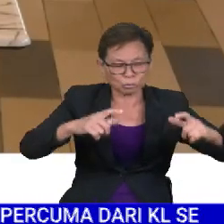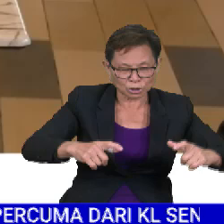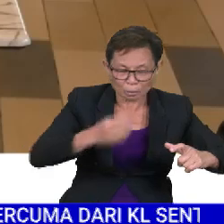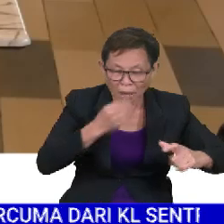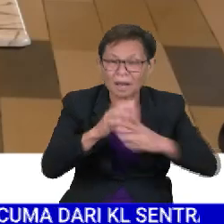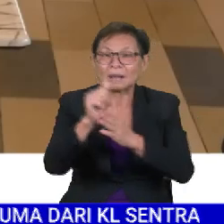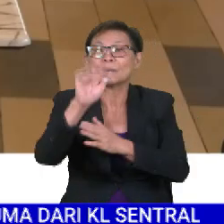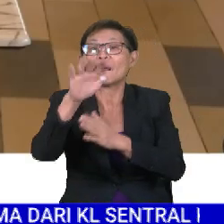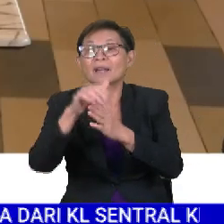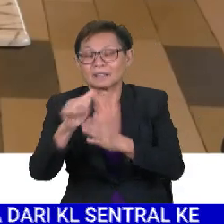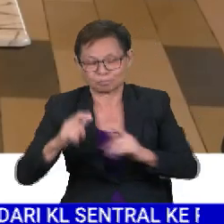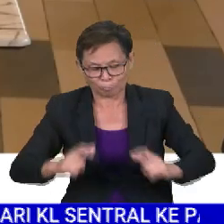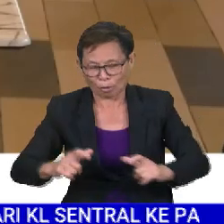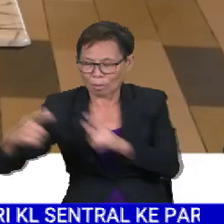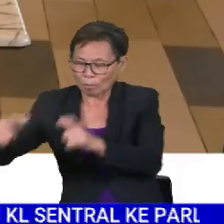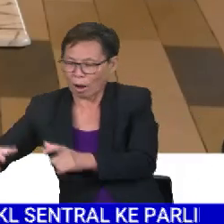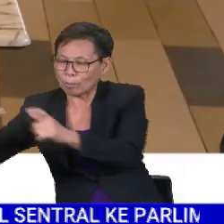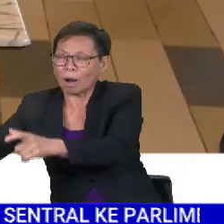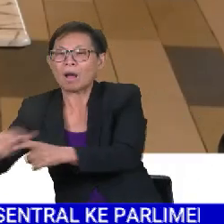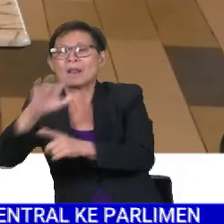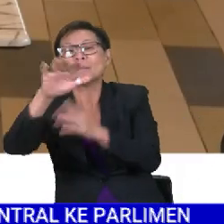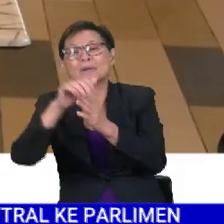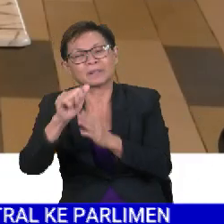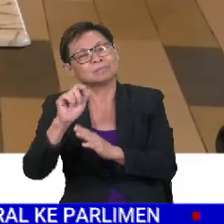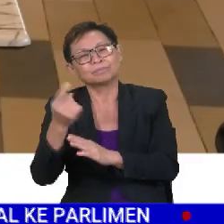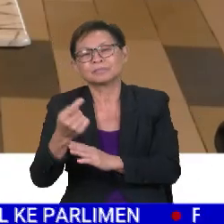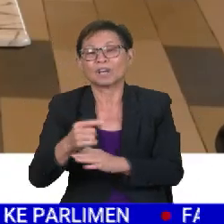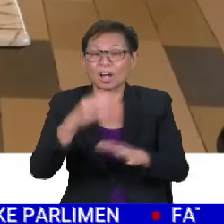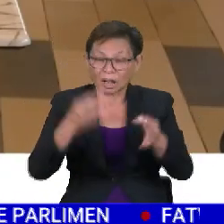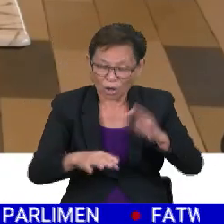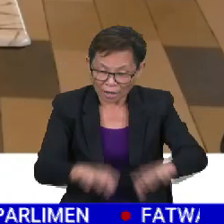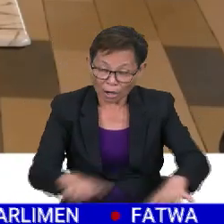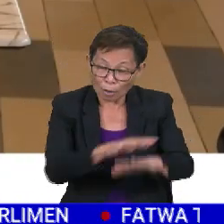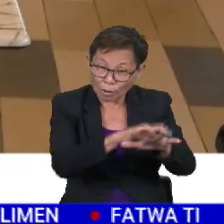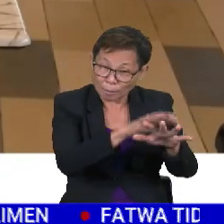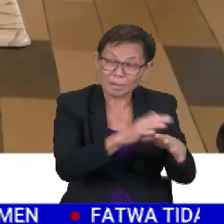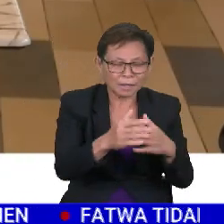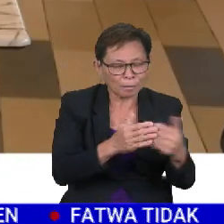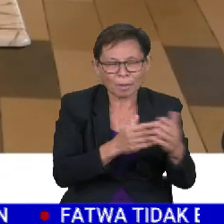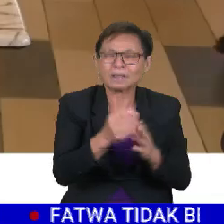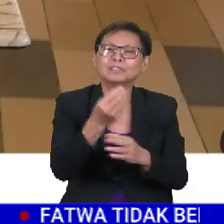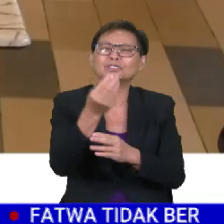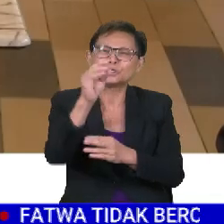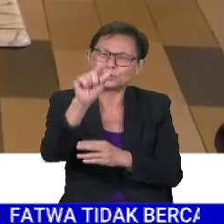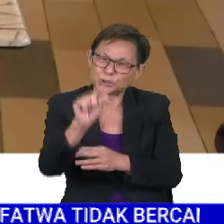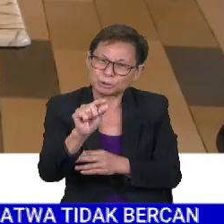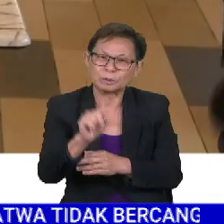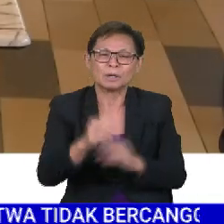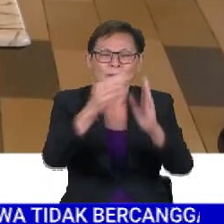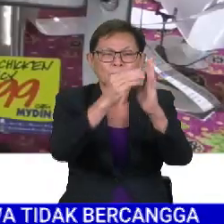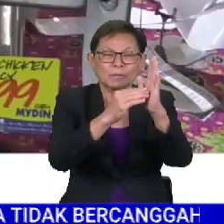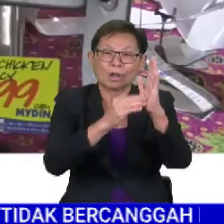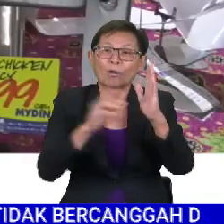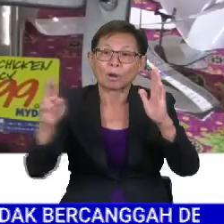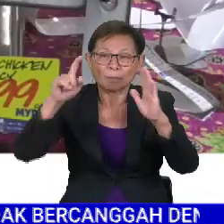saja RM5 je. Jadi kalau anak dia ramai pun baru berapa. Jadi menu ramai ni patut